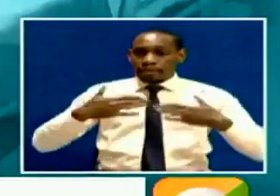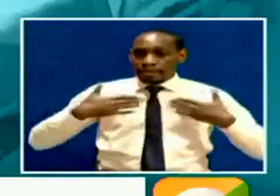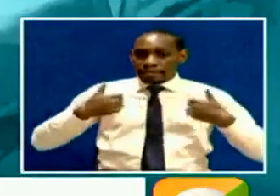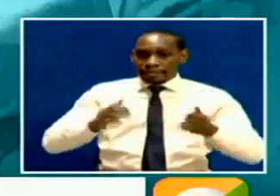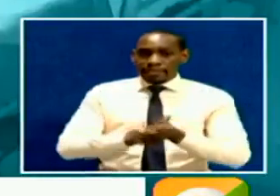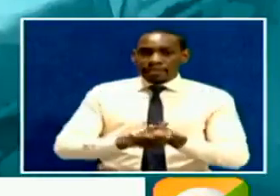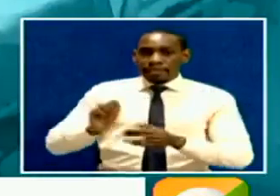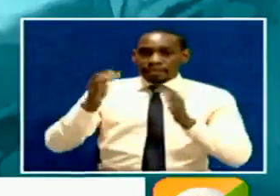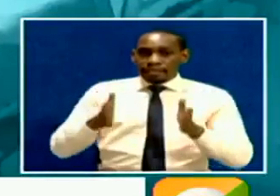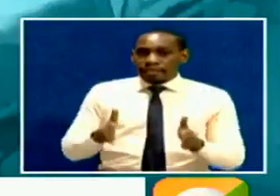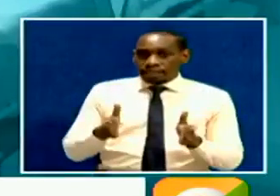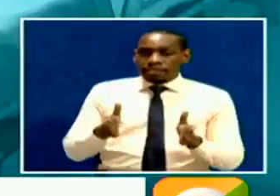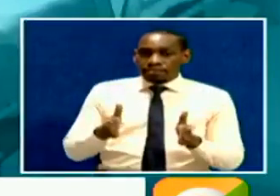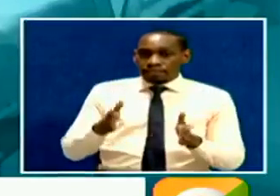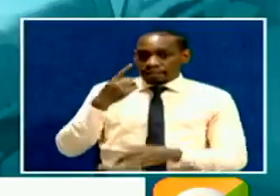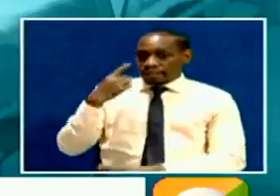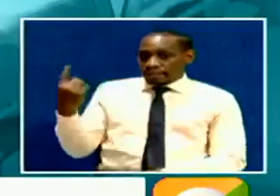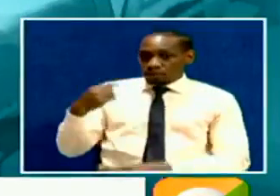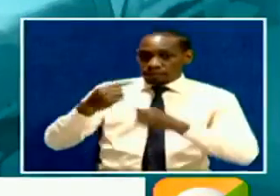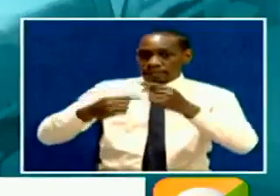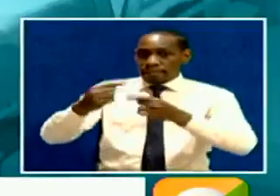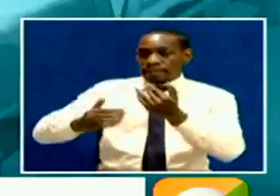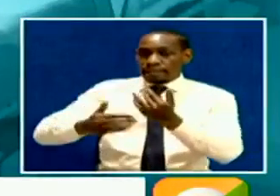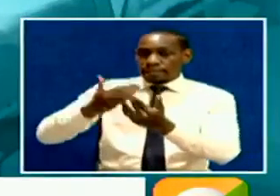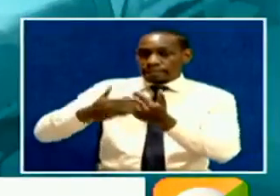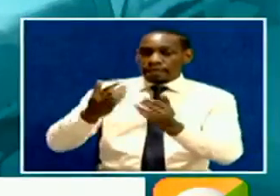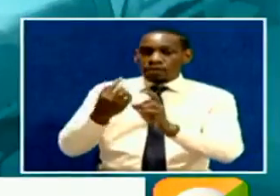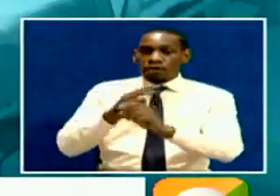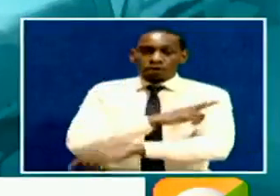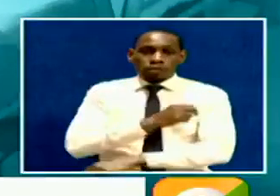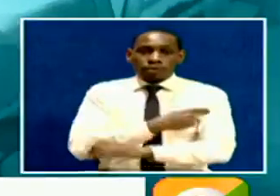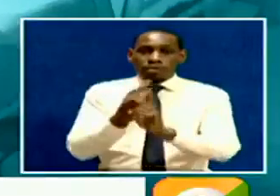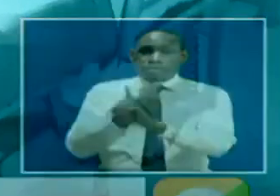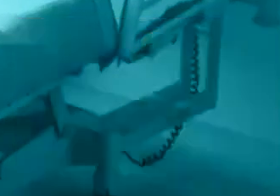wakiwa 1,036 wakiendelea kutibiwa katika hospitali mbalimbali.